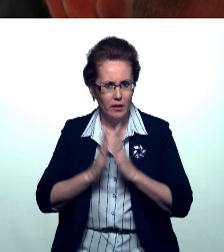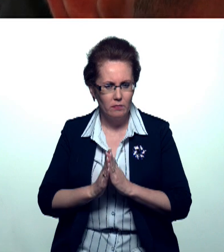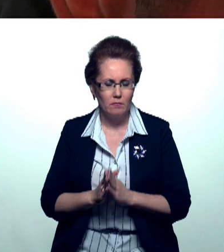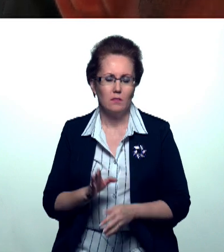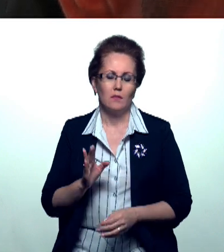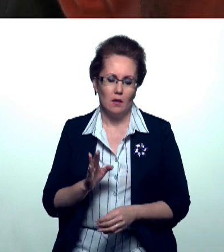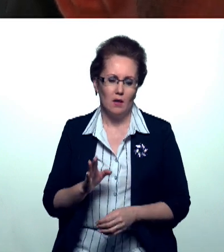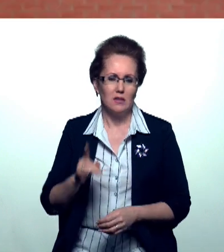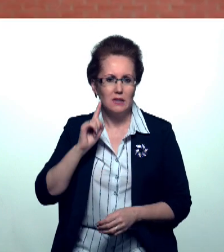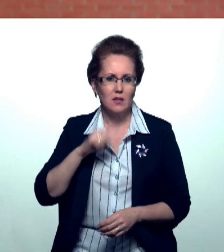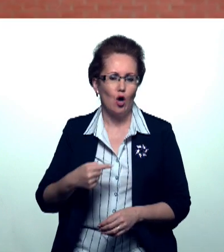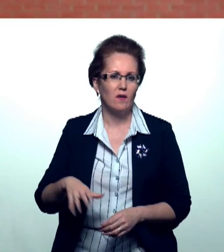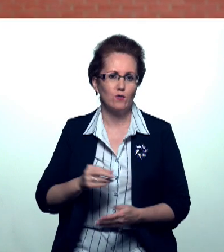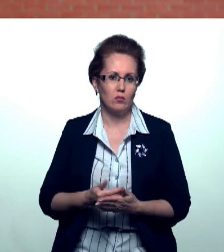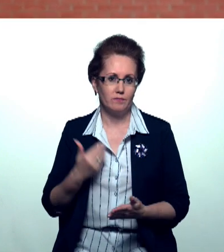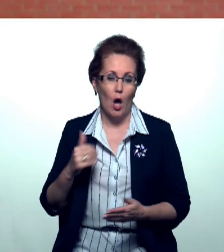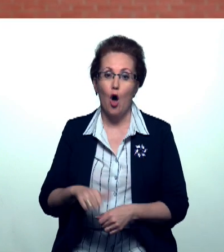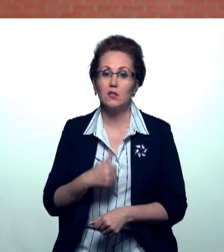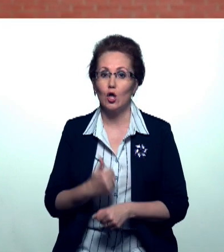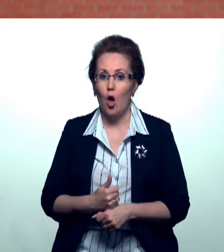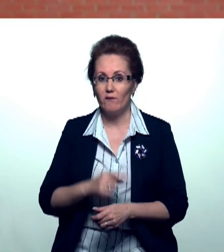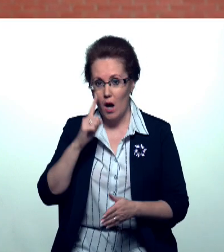и узнаешь все заранее. Основы религии